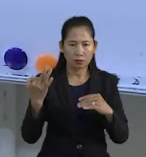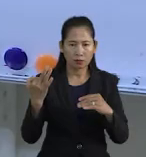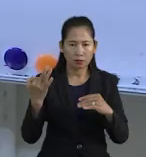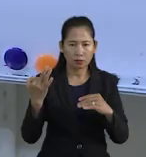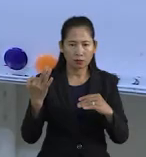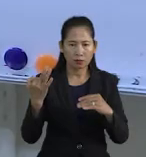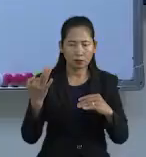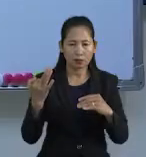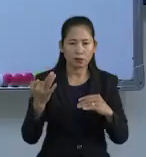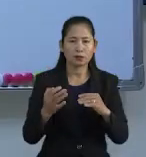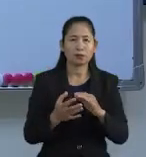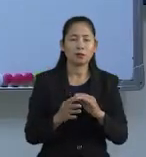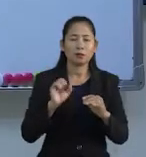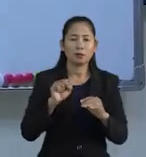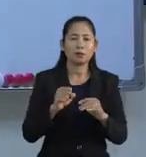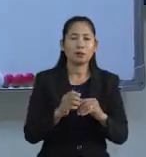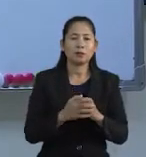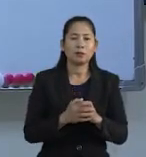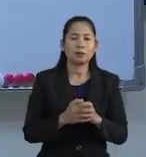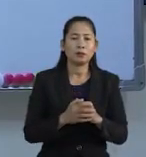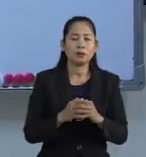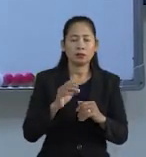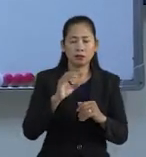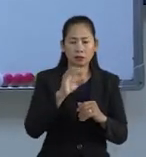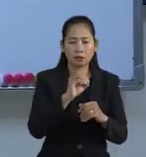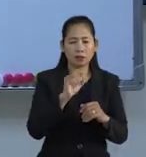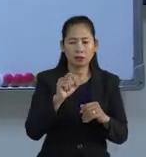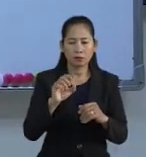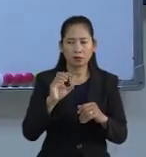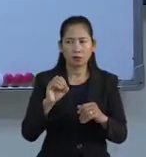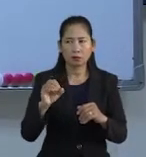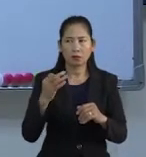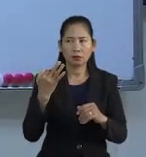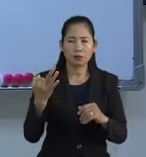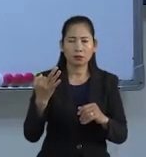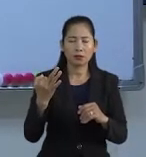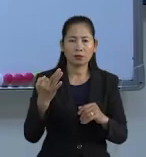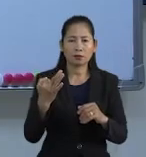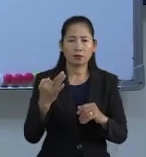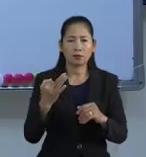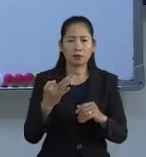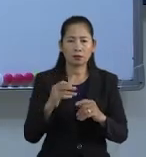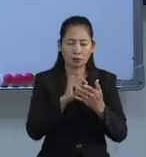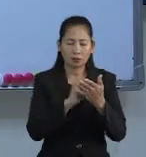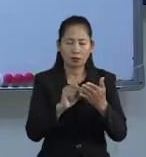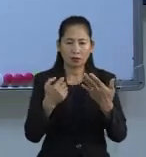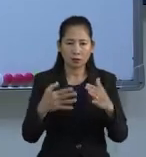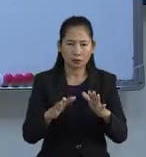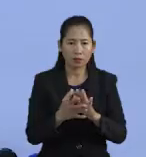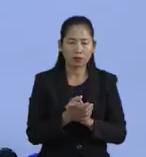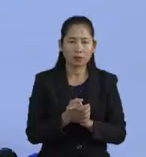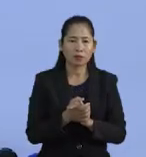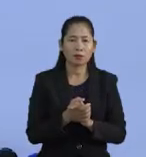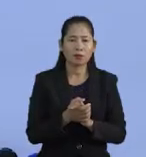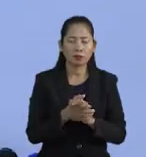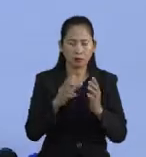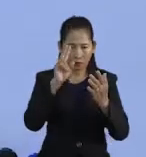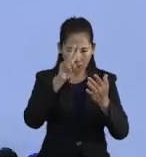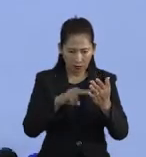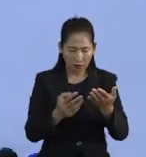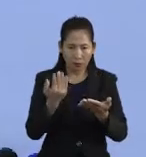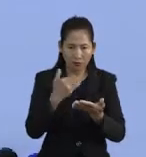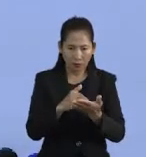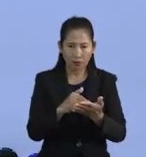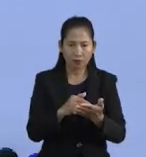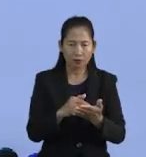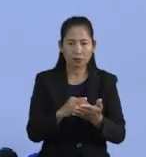bầm bay nè con nè và xôn chơi xôn xôn bầm bay và nó dương đặt xe rồi hai lấy dương nâng bình đất xa là với nhớ